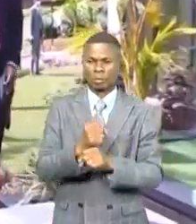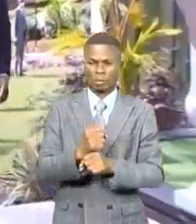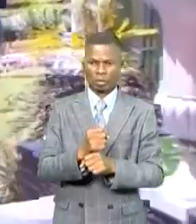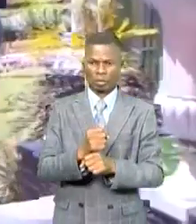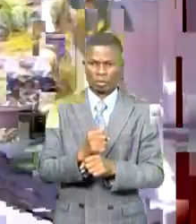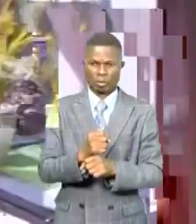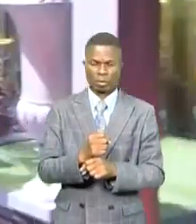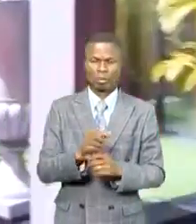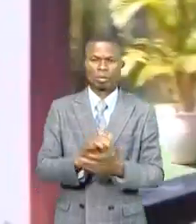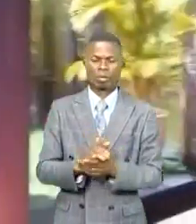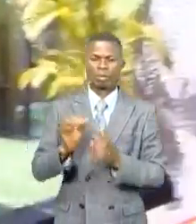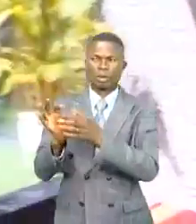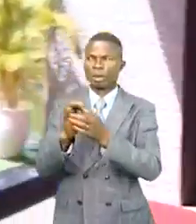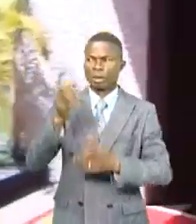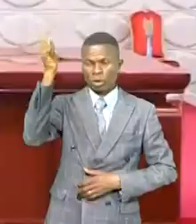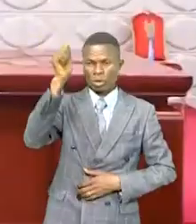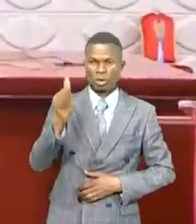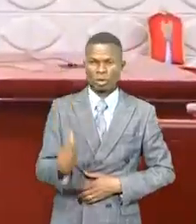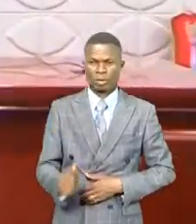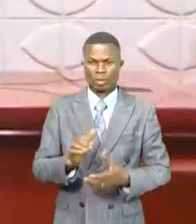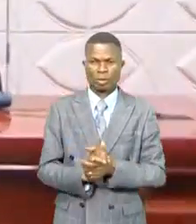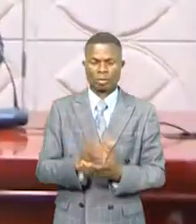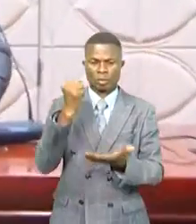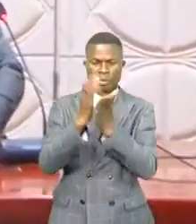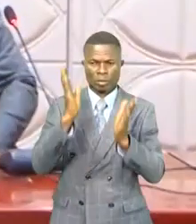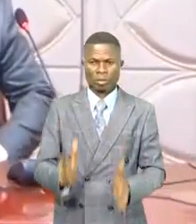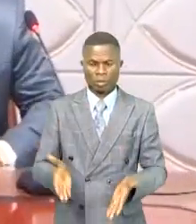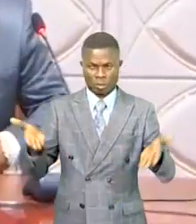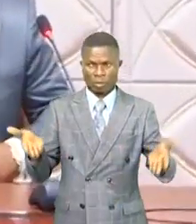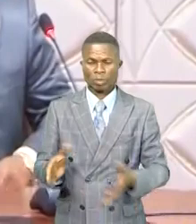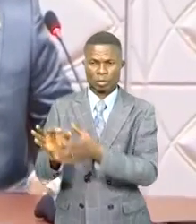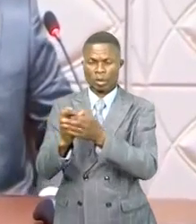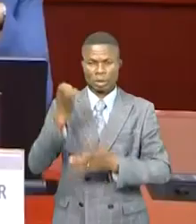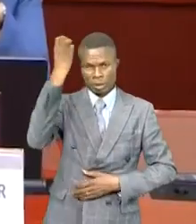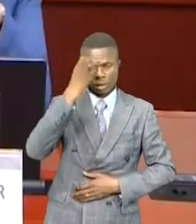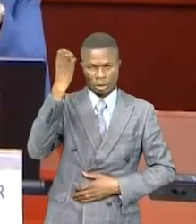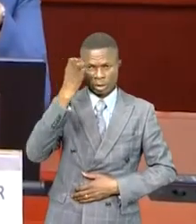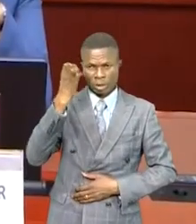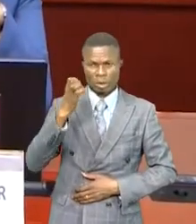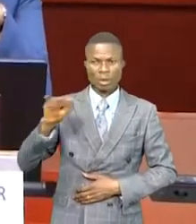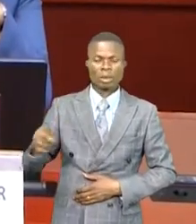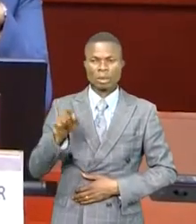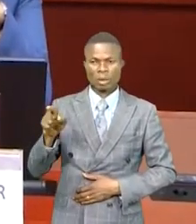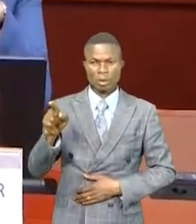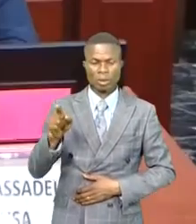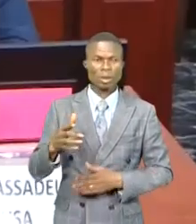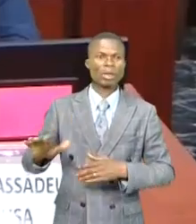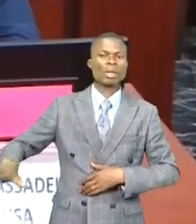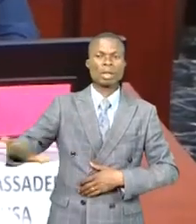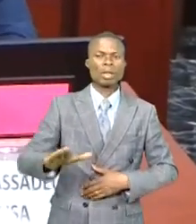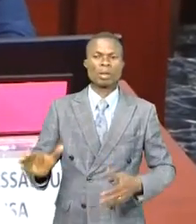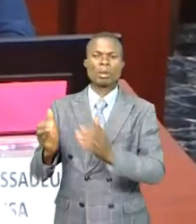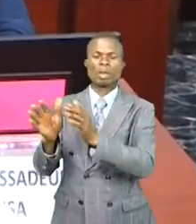en exercice de l'Union africaine. Les ambassadeurs respectivement de l'Union européenne, Jean-Marc Châtaignier, des États-Unis, Mark